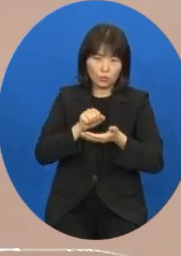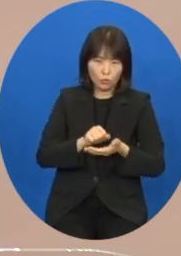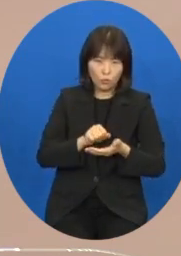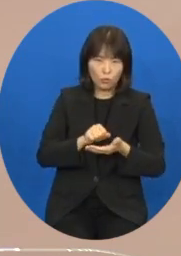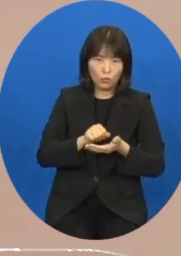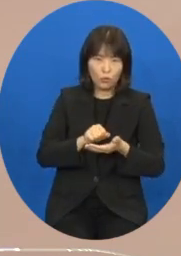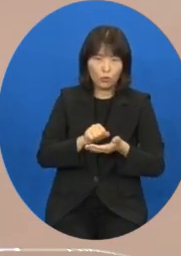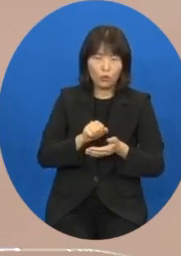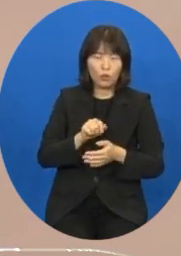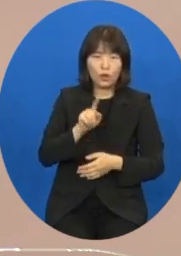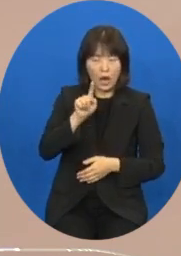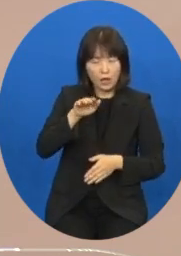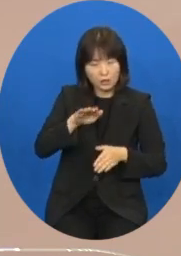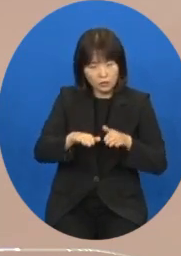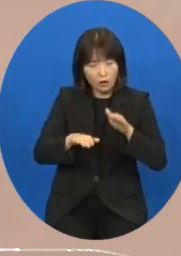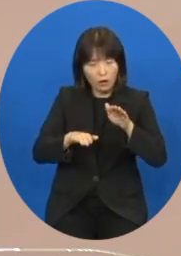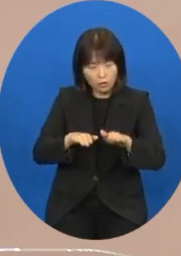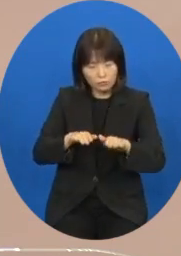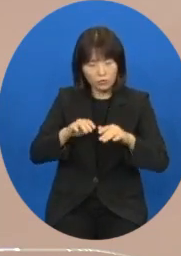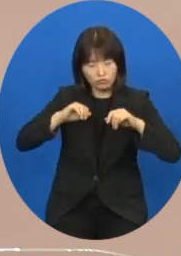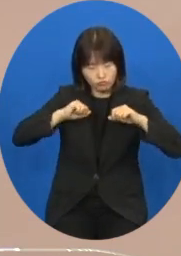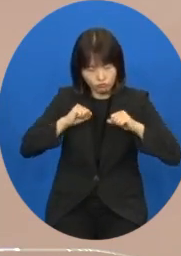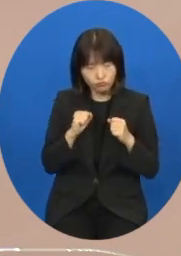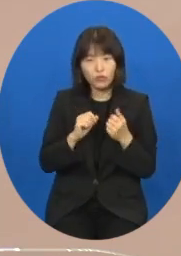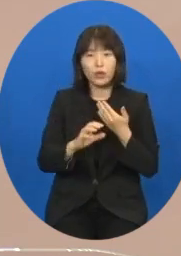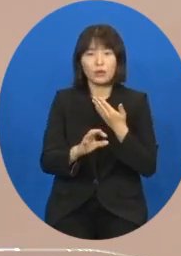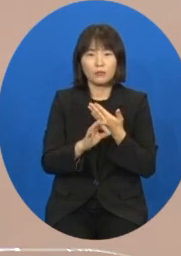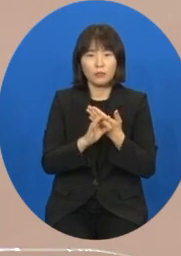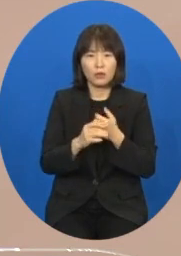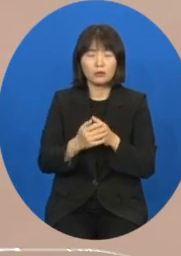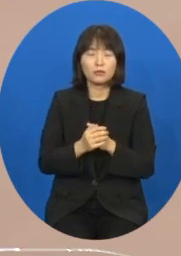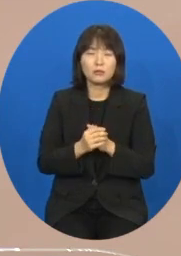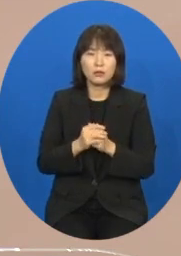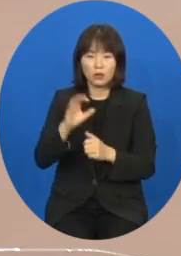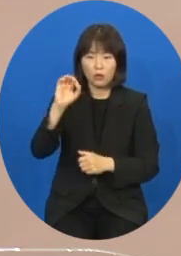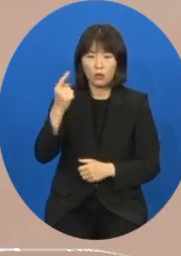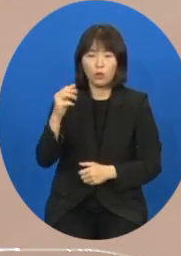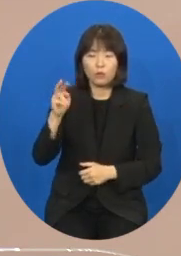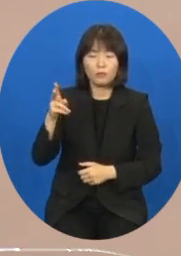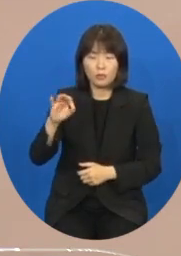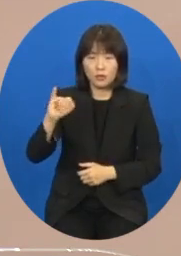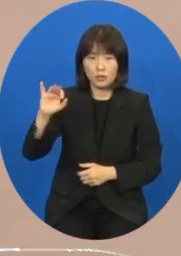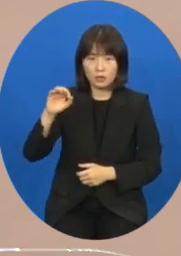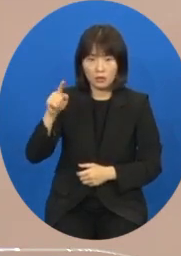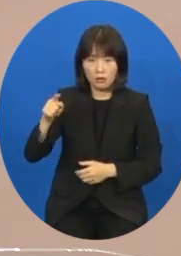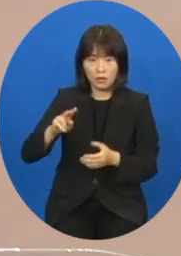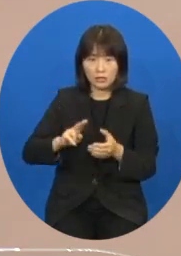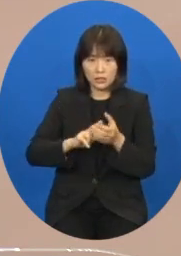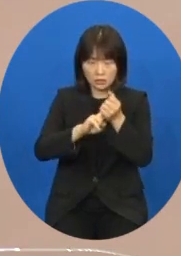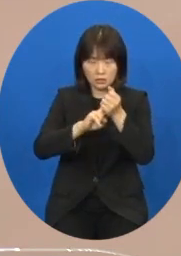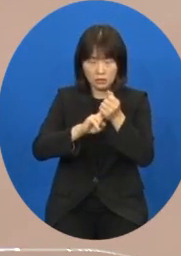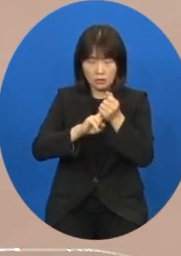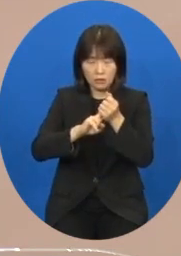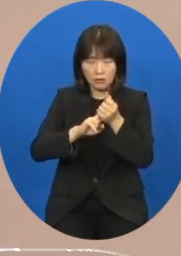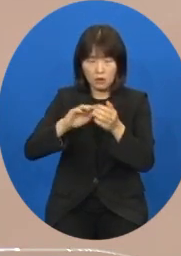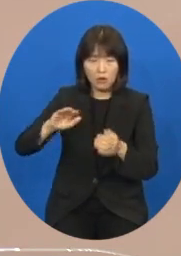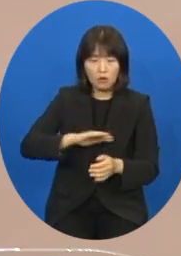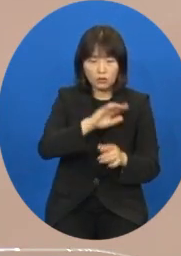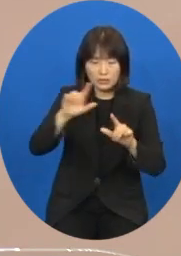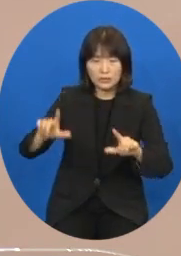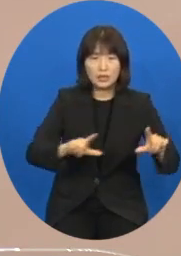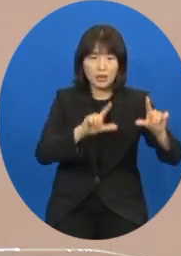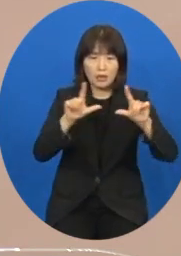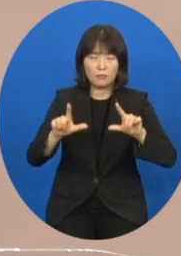한 걸음씩만 순종해 가면 진짜 오병이어의 기적이 실제로 우리의 삶 속에 그대로 이루어지는구나 하는